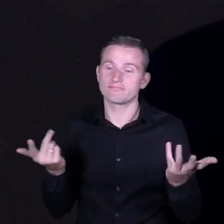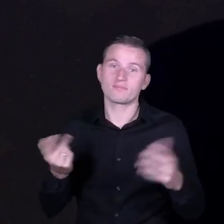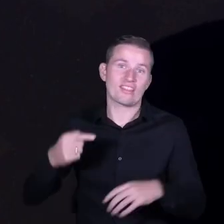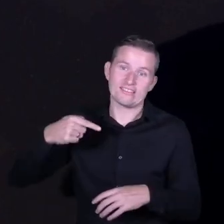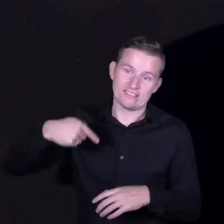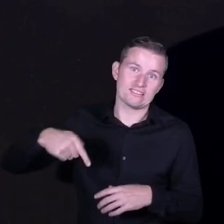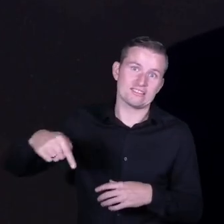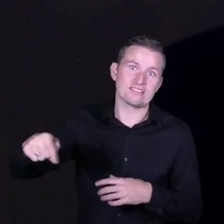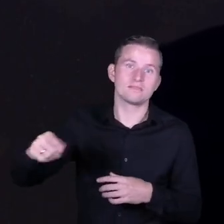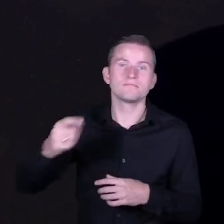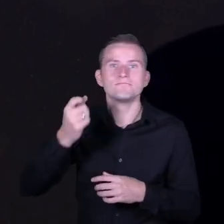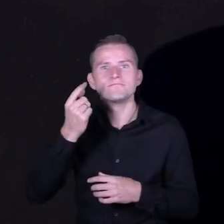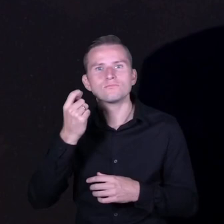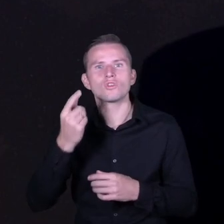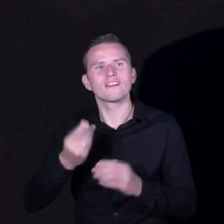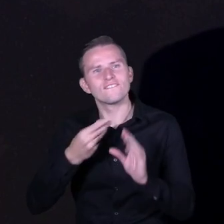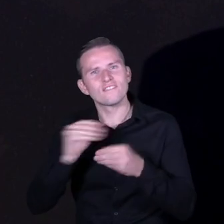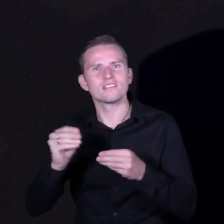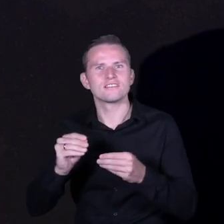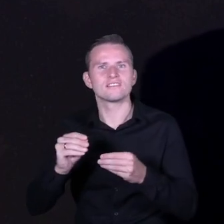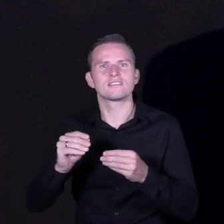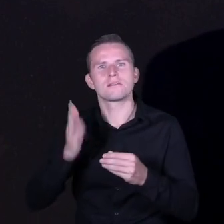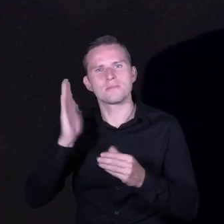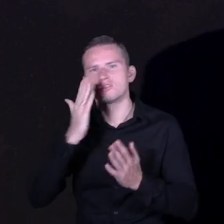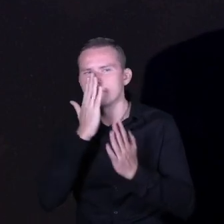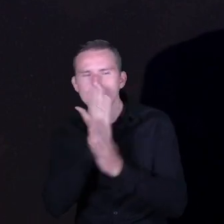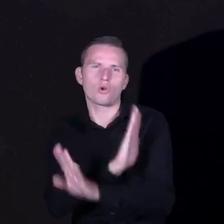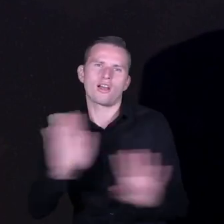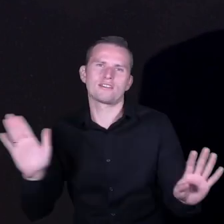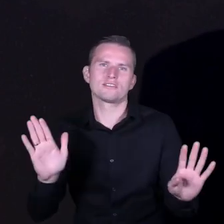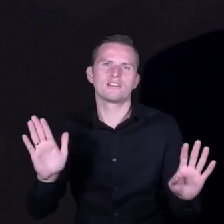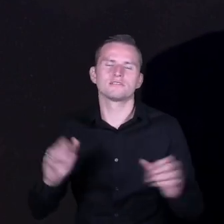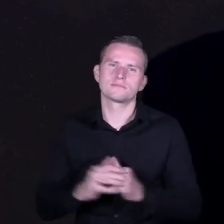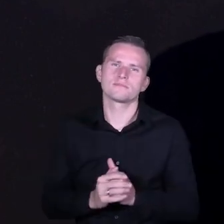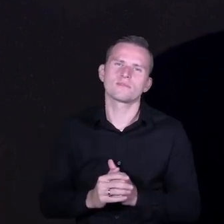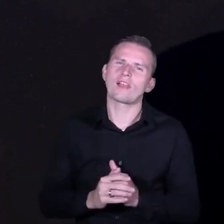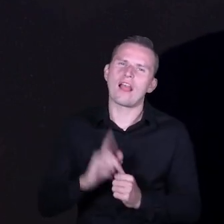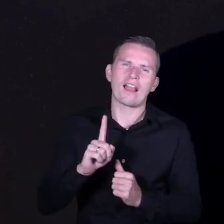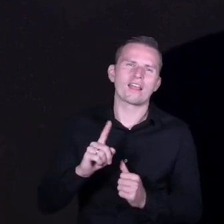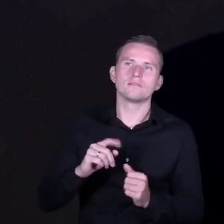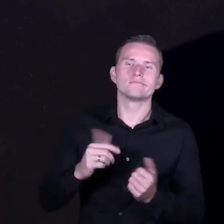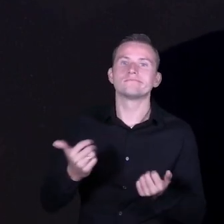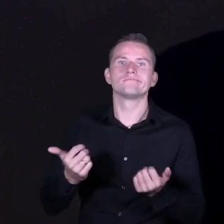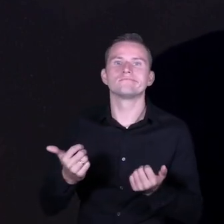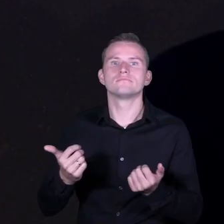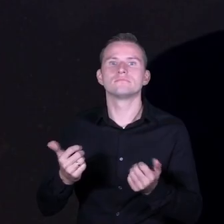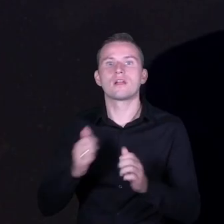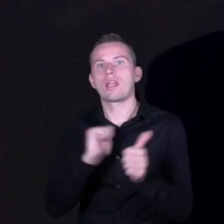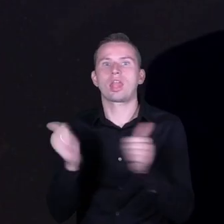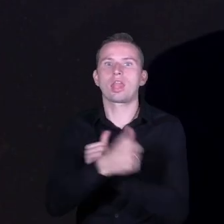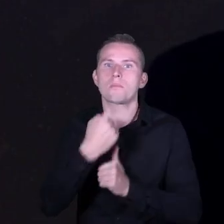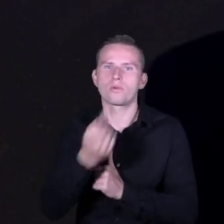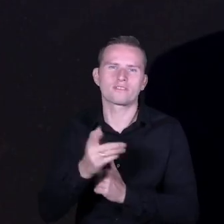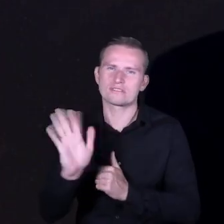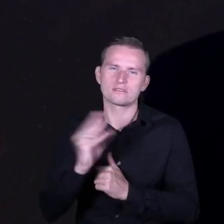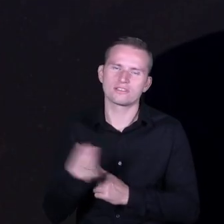trochę szerzej w skali kraju zechcemy to pokazać i opisać, ale to też nie uprzedzajmy faktów. Natomiast